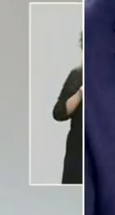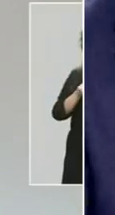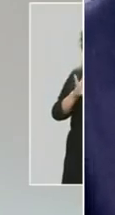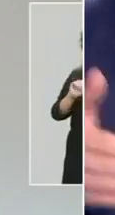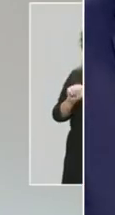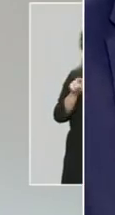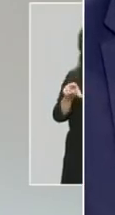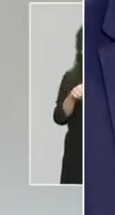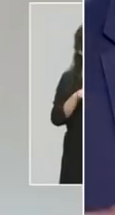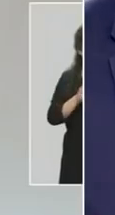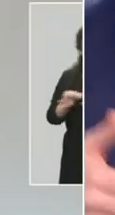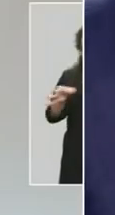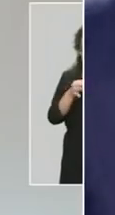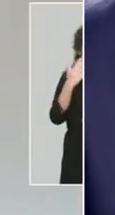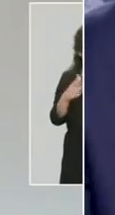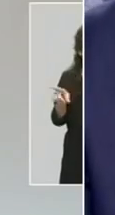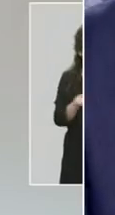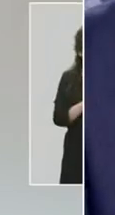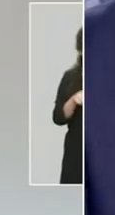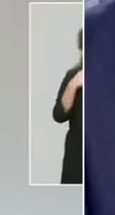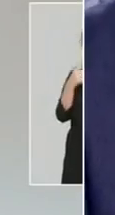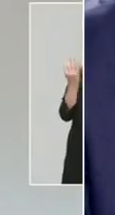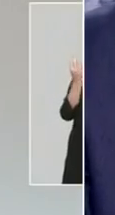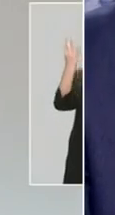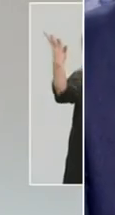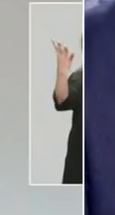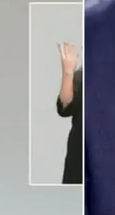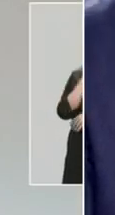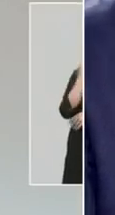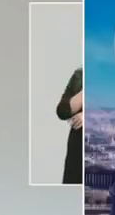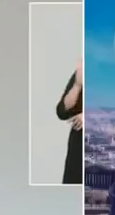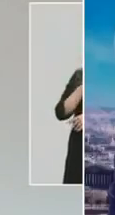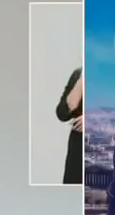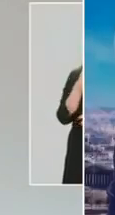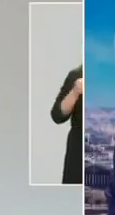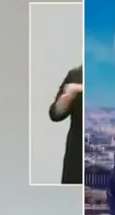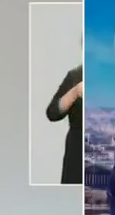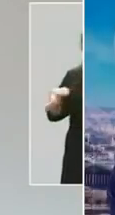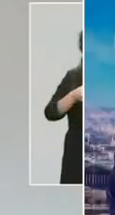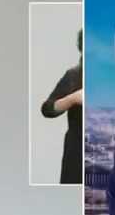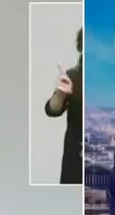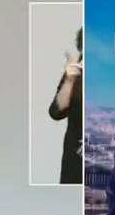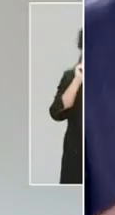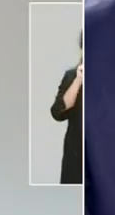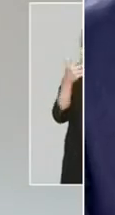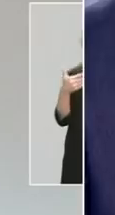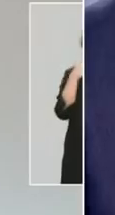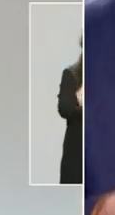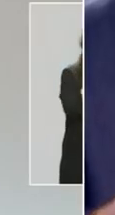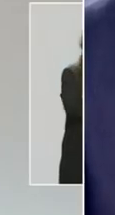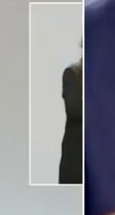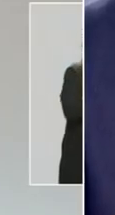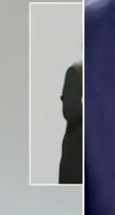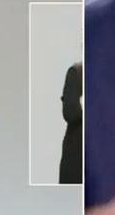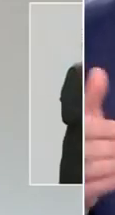n'étaient pas anti-vax. Ils attendaient de voir. Et c'est le fait d'attendre de voir. Trois personnes d'une même famille, d'ailleurs. Oui, tout à fait, dans les Vosges. Donc, c'est vraiment ça. L'idée, c'est n'attendez pas. De toute